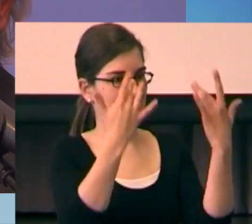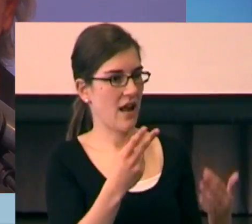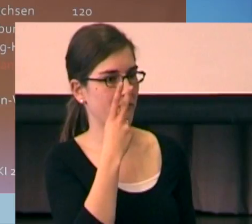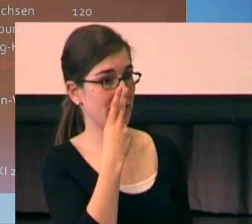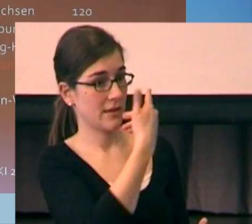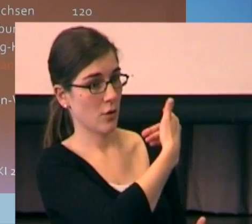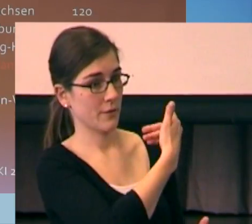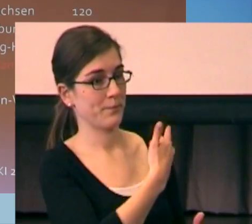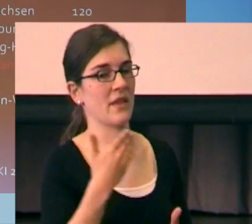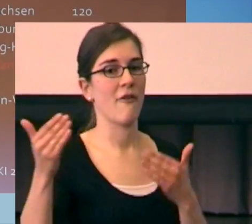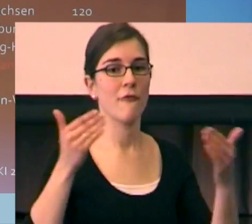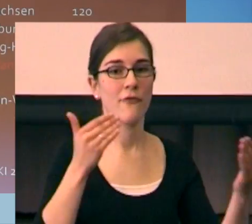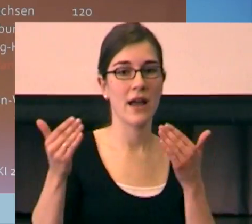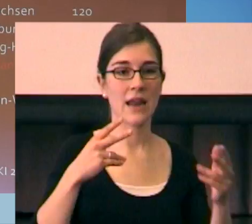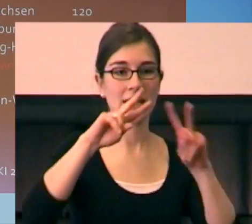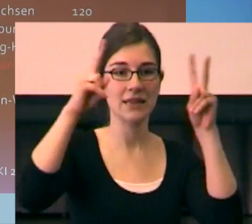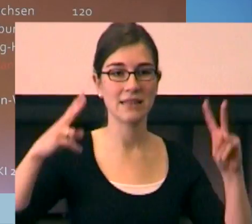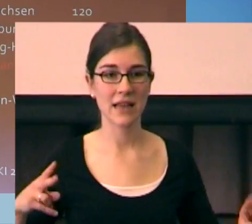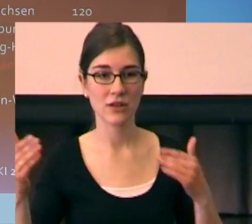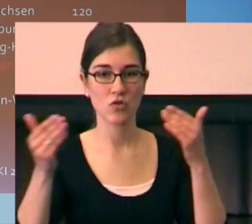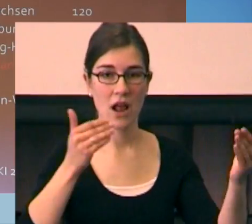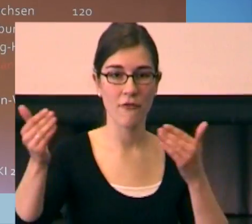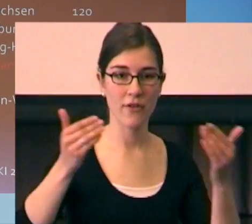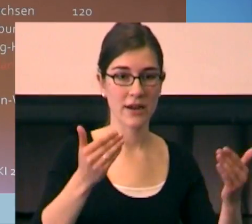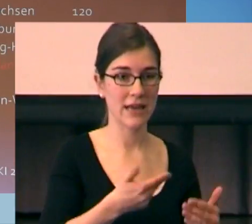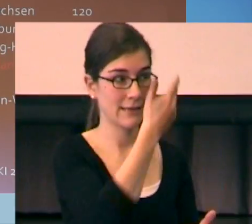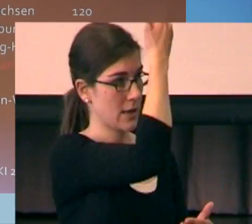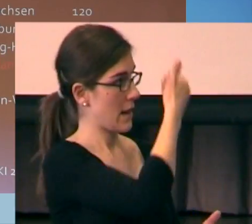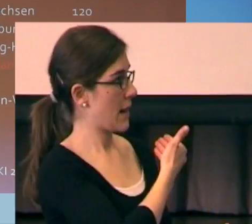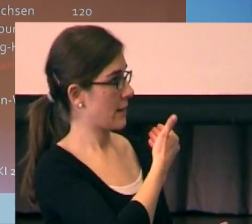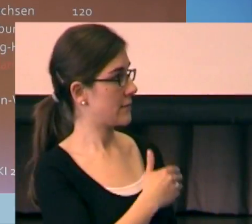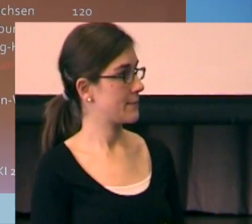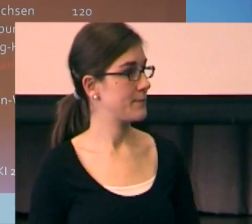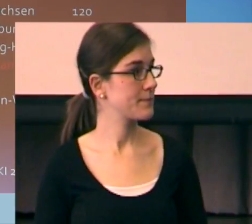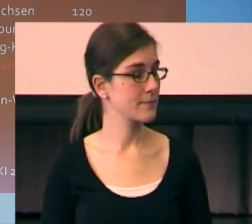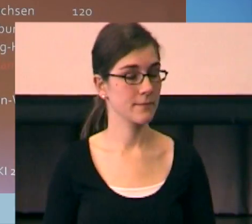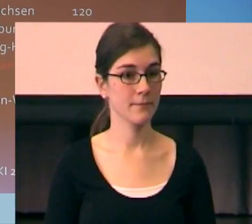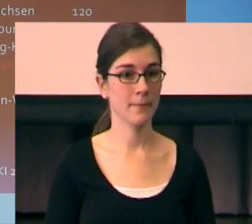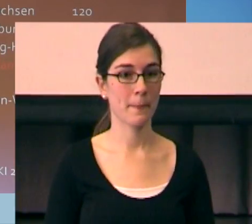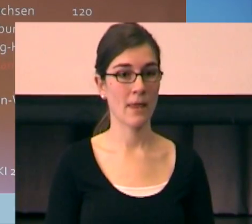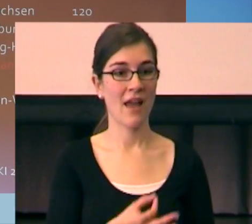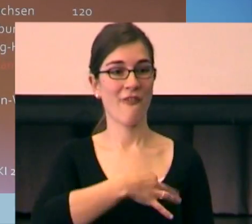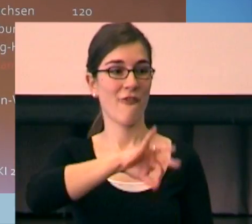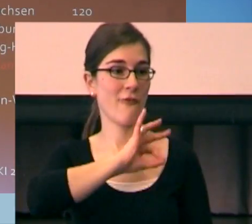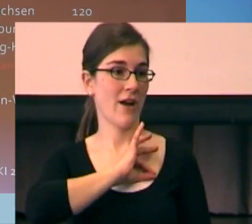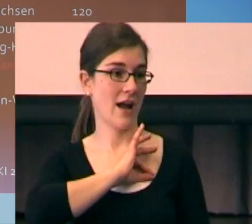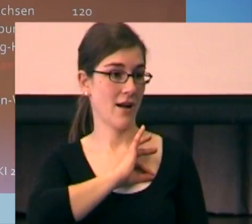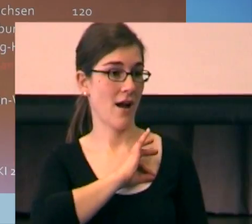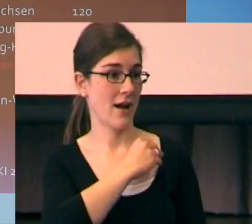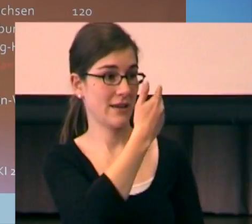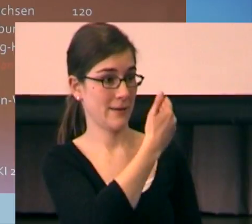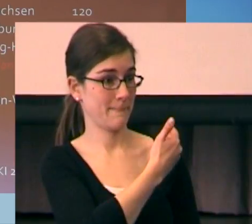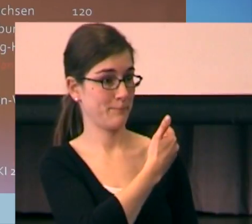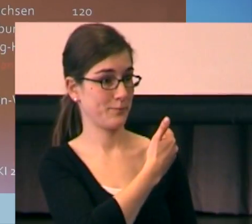Vergleich, im internationalen Vergleich auf der linken Seite können Sie sehen, Frankreich steht bei dieser